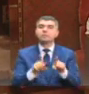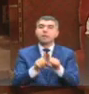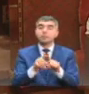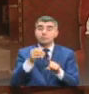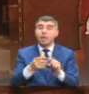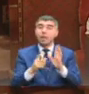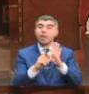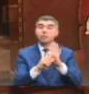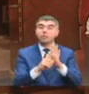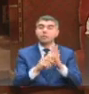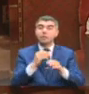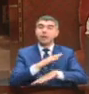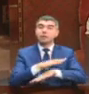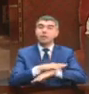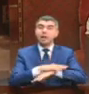ببعض الشروط، ومن ضمنها